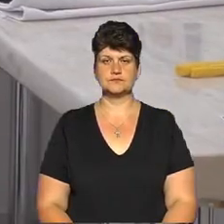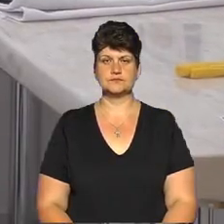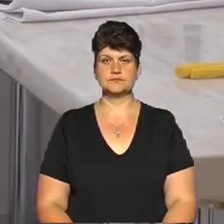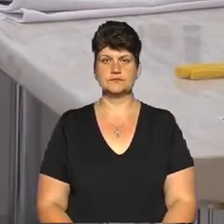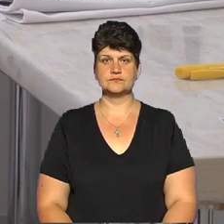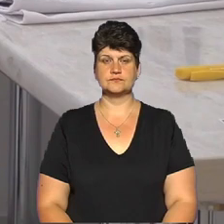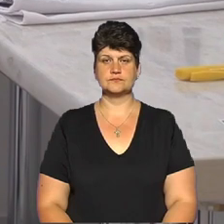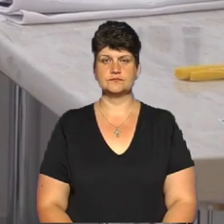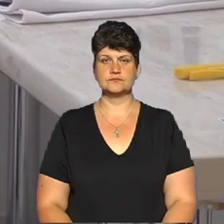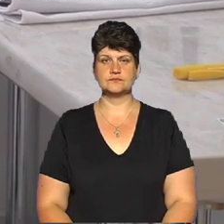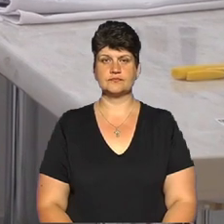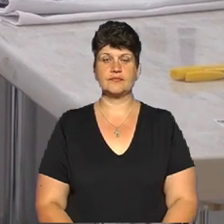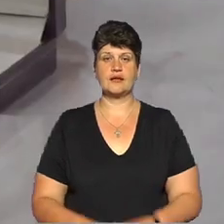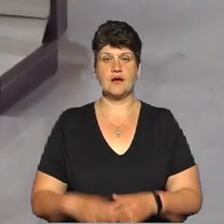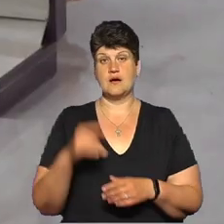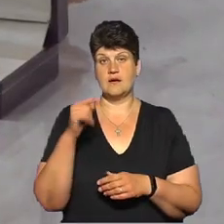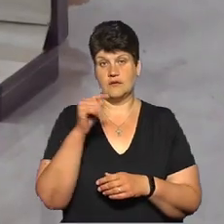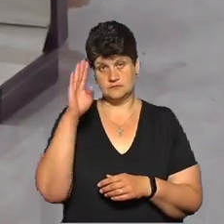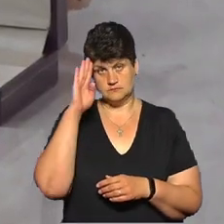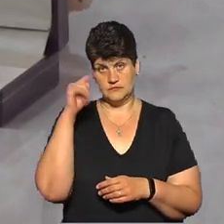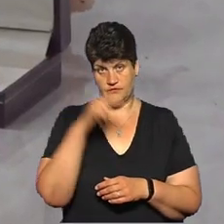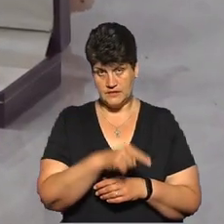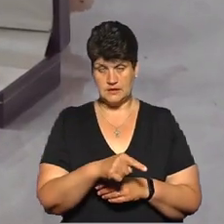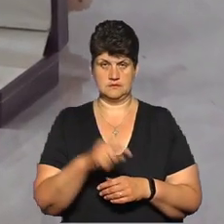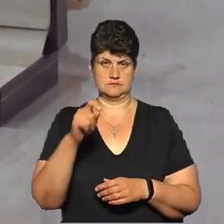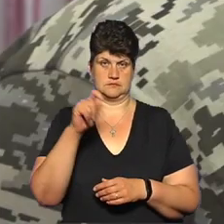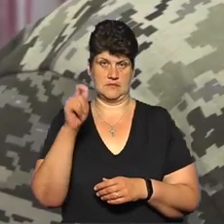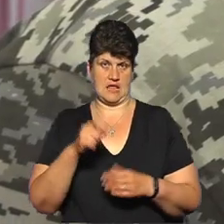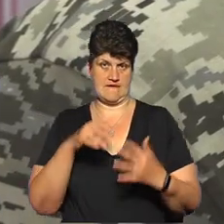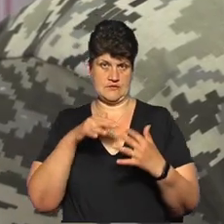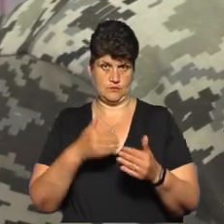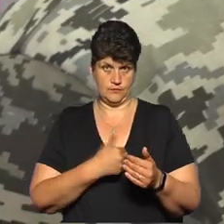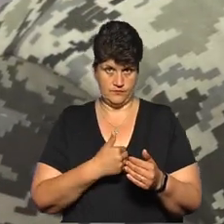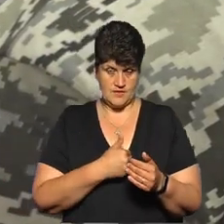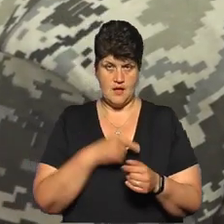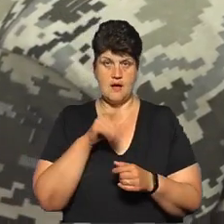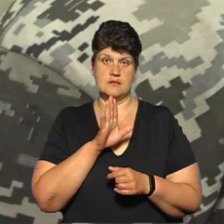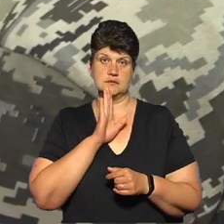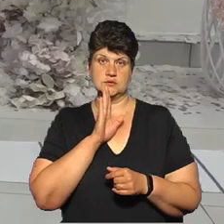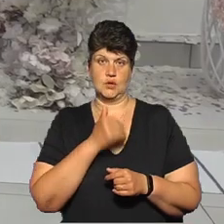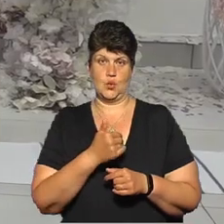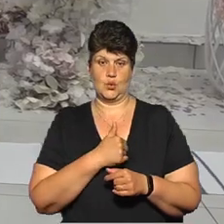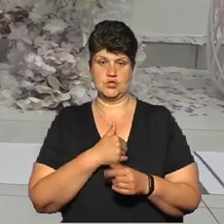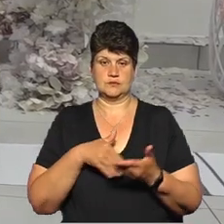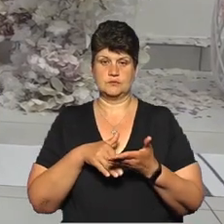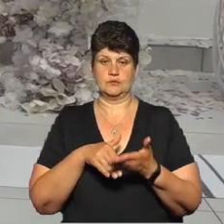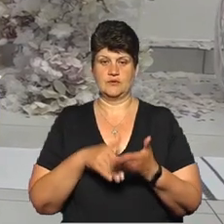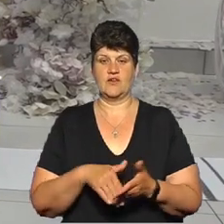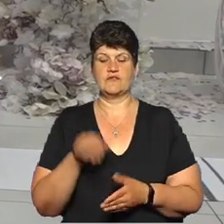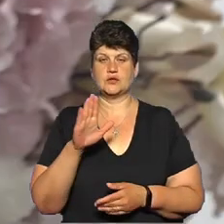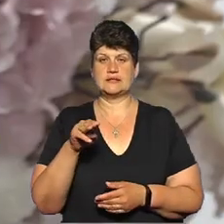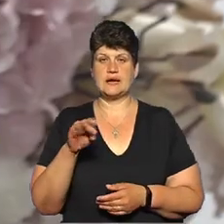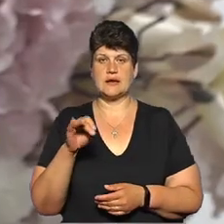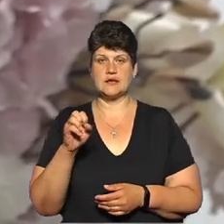Він на війну, а вона волонтерити. Такі плани у новоствореної сім'ї уродженки Тернопільщини Вікторії Тратюк та